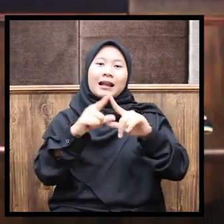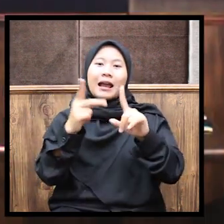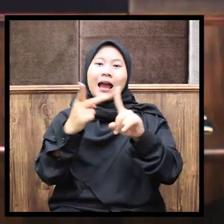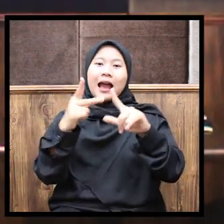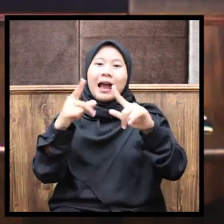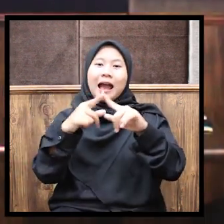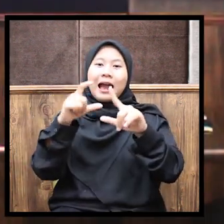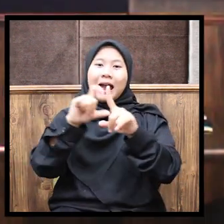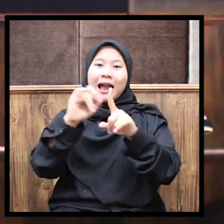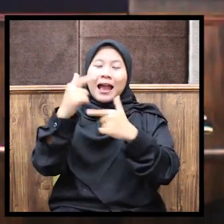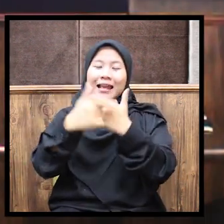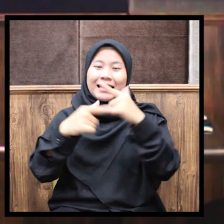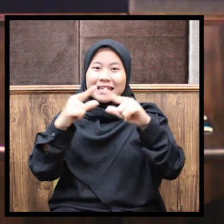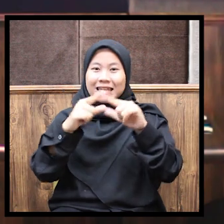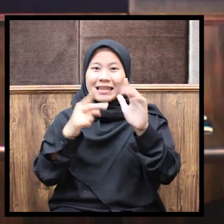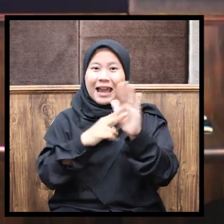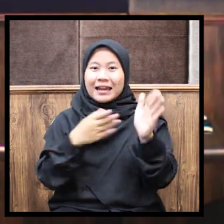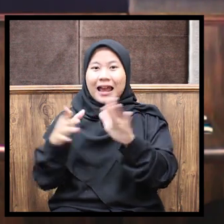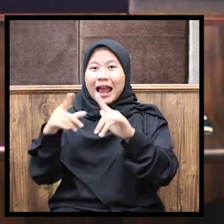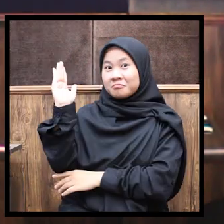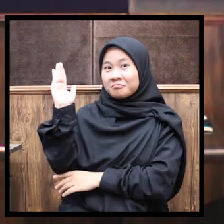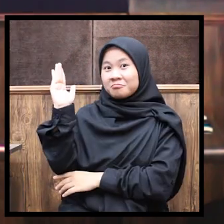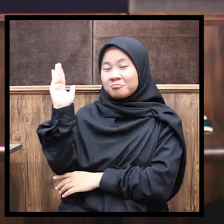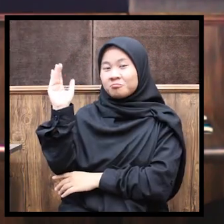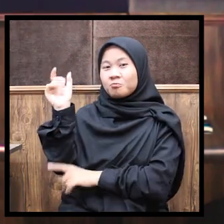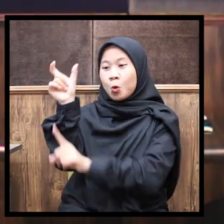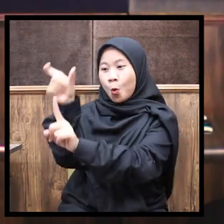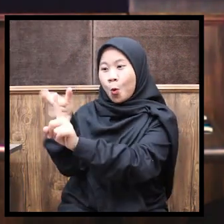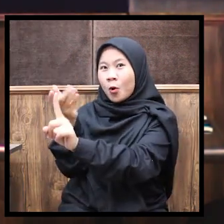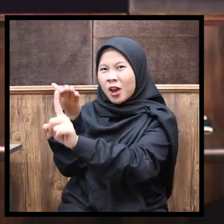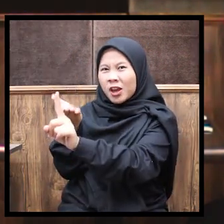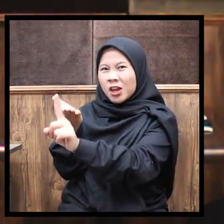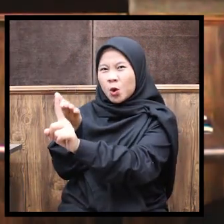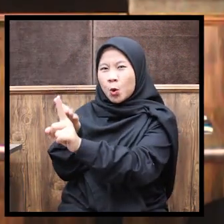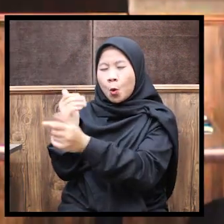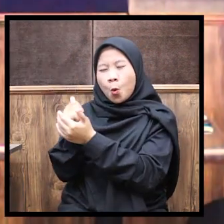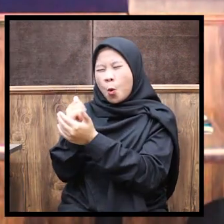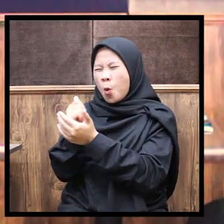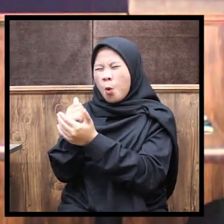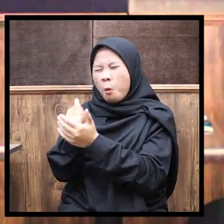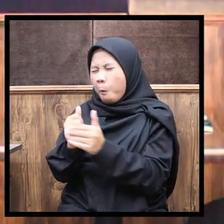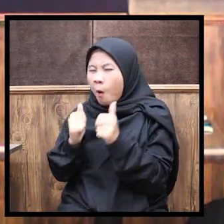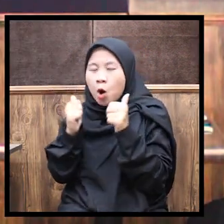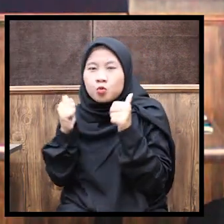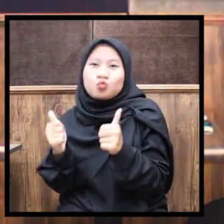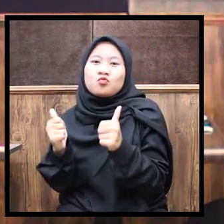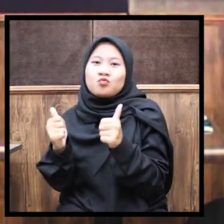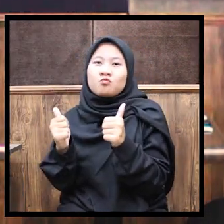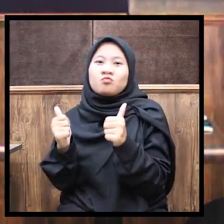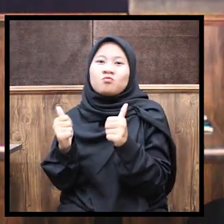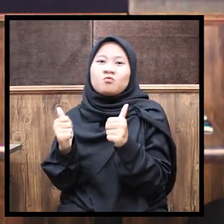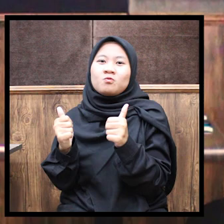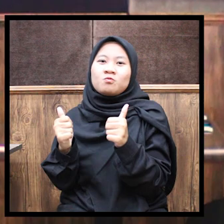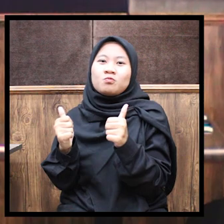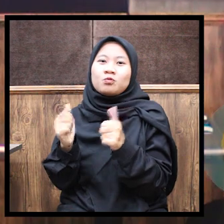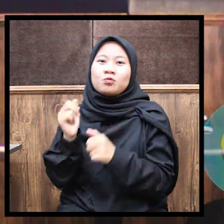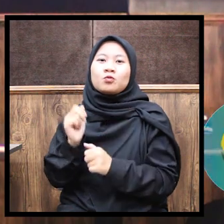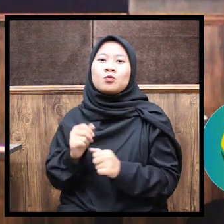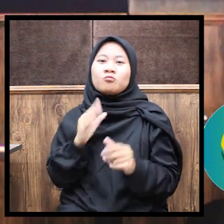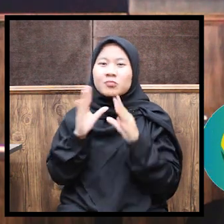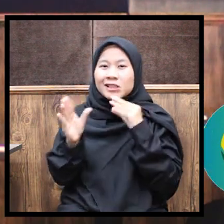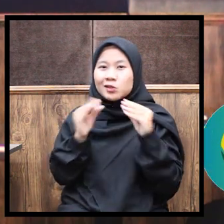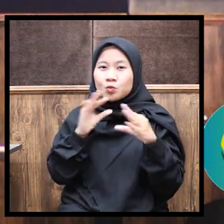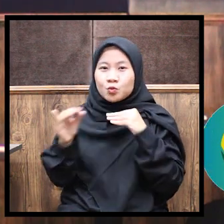membicarakan ee tema ini di depan saya sudah hadir bapak rahadianity Maulana